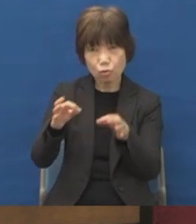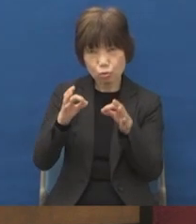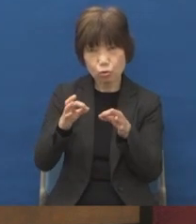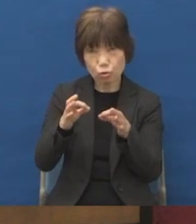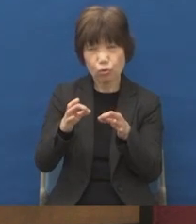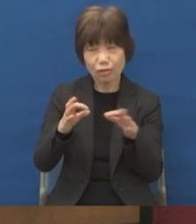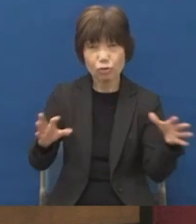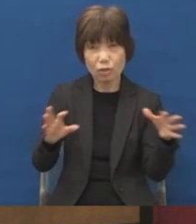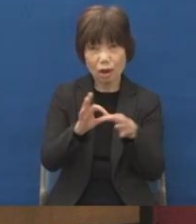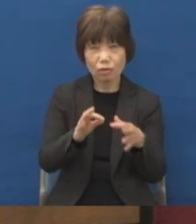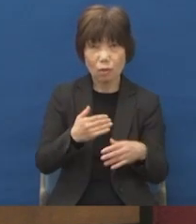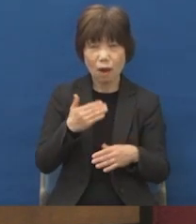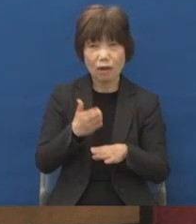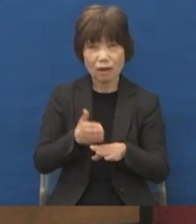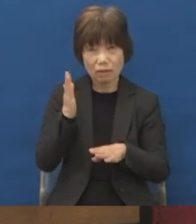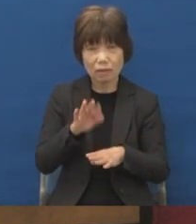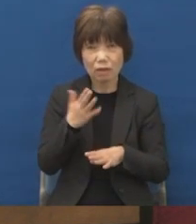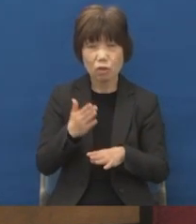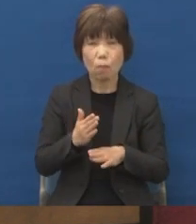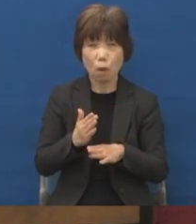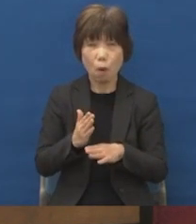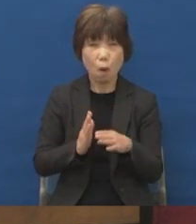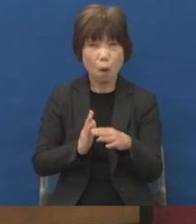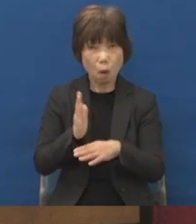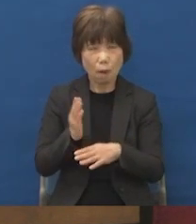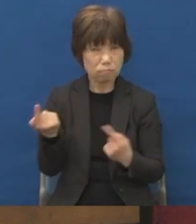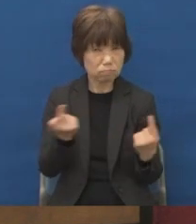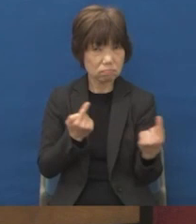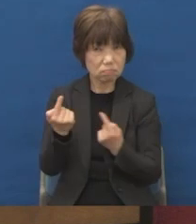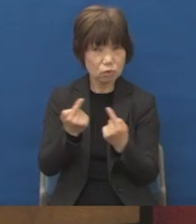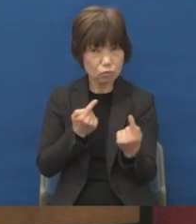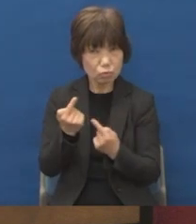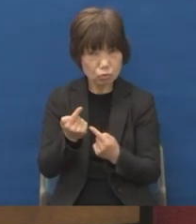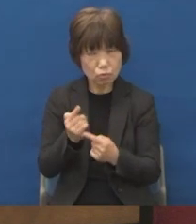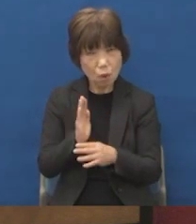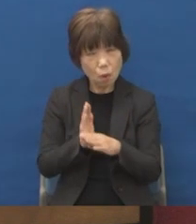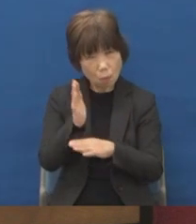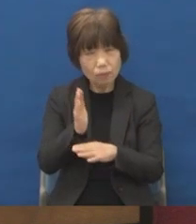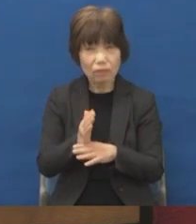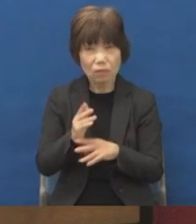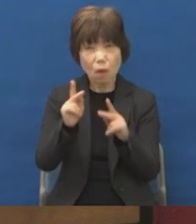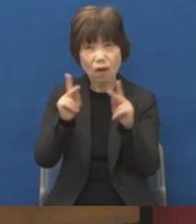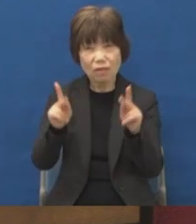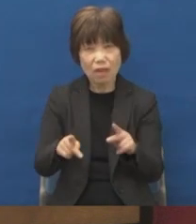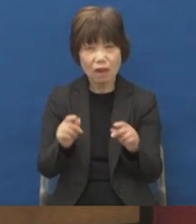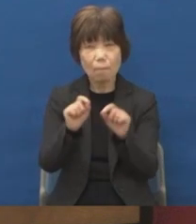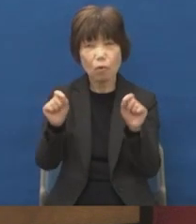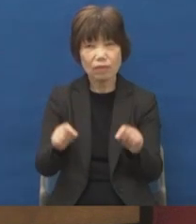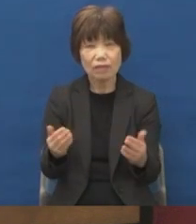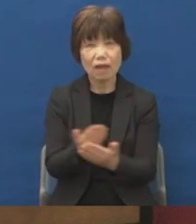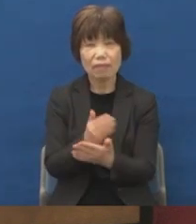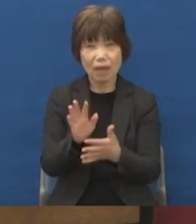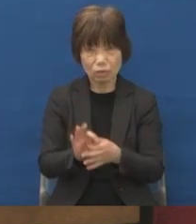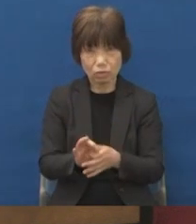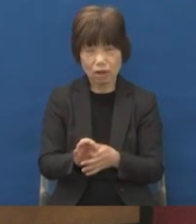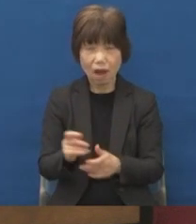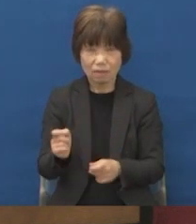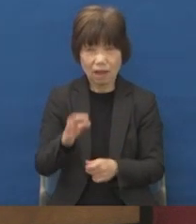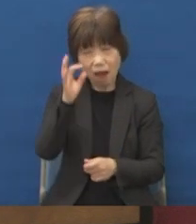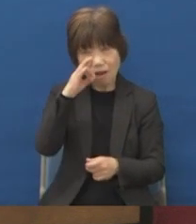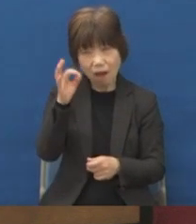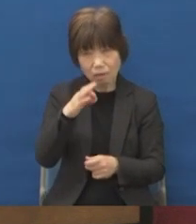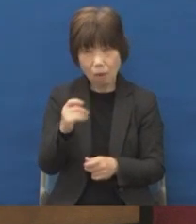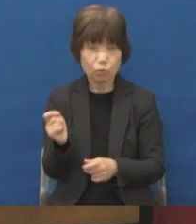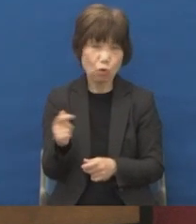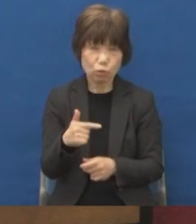一方で、オーバーツーリズム対策が喫緊の課題になっております。観光特急バスの新設など、これまでに